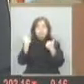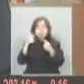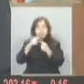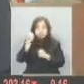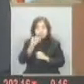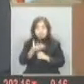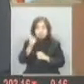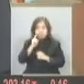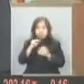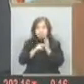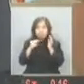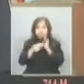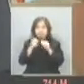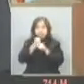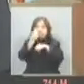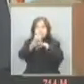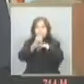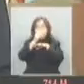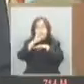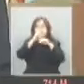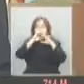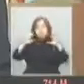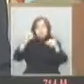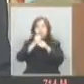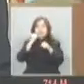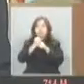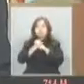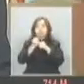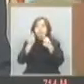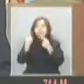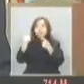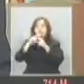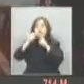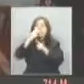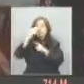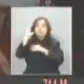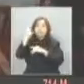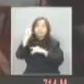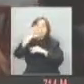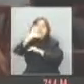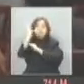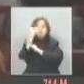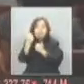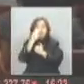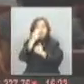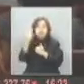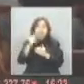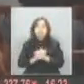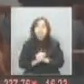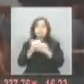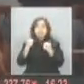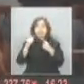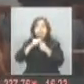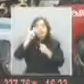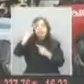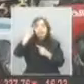ญ่เกิดจปสนปืนใหญ่ของรัฐบาลไปตดตละละเอีดพ้มด้ประเด็นขาวอื่ ๆ ในรบโวี้ครับสหับประชาช